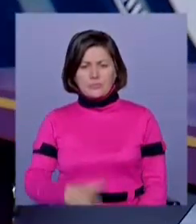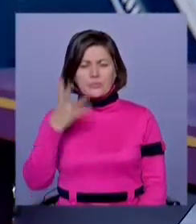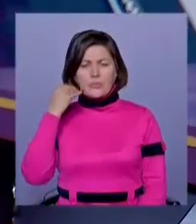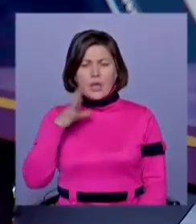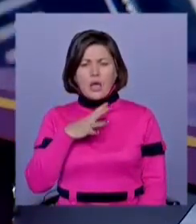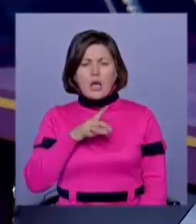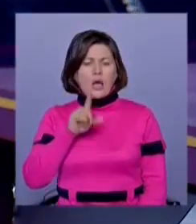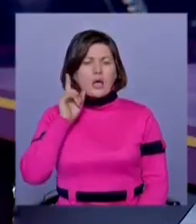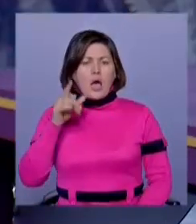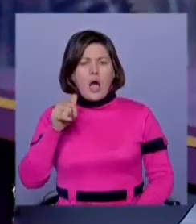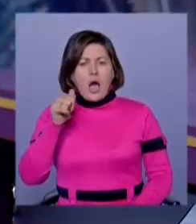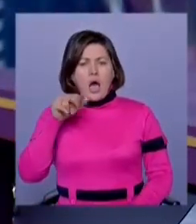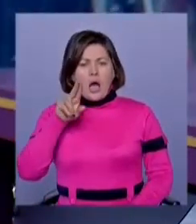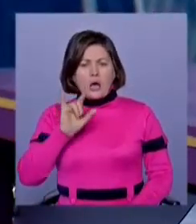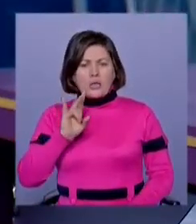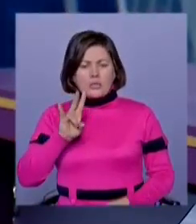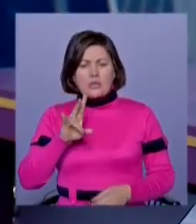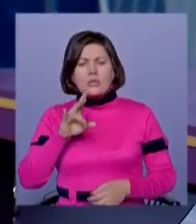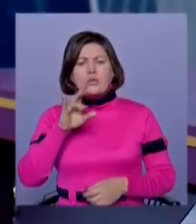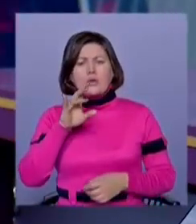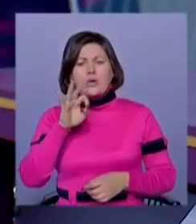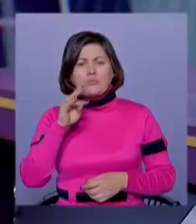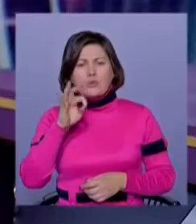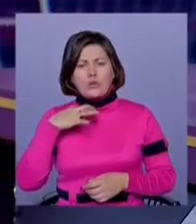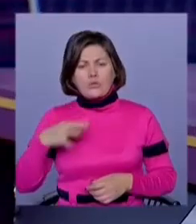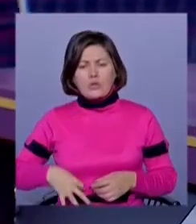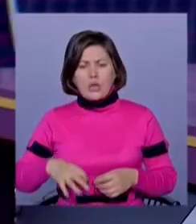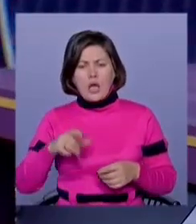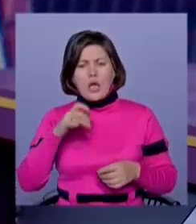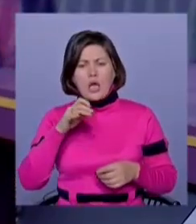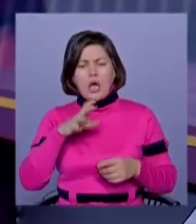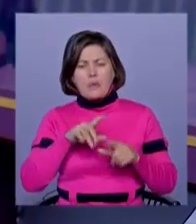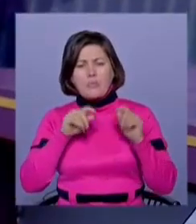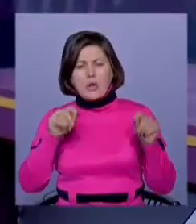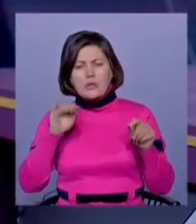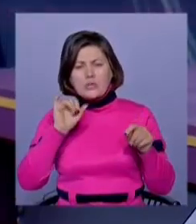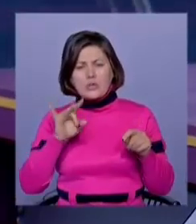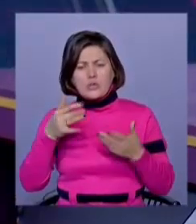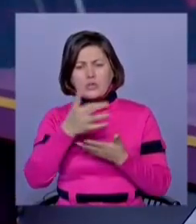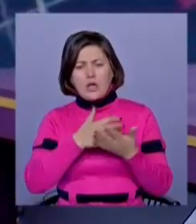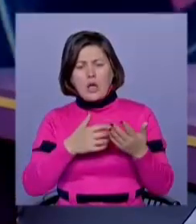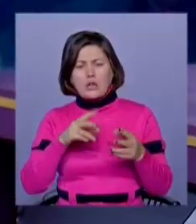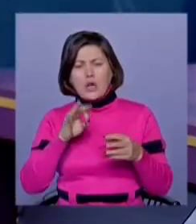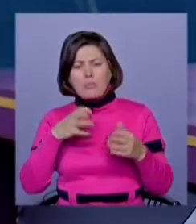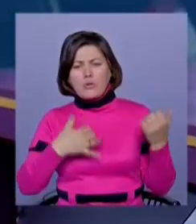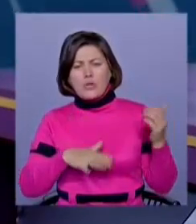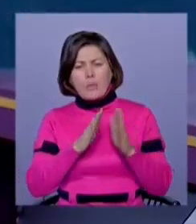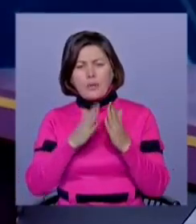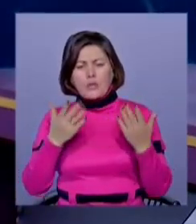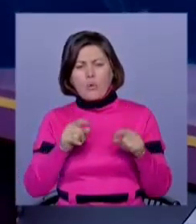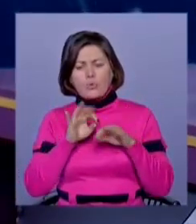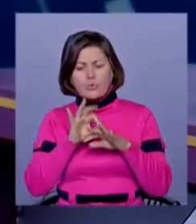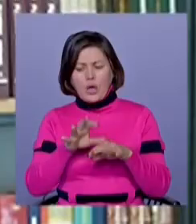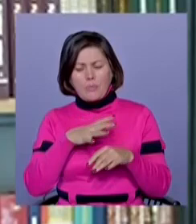Алматыда жас ақын Жақсылық Қазымұратұлының әпке жыр жинағының тұсаукесері өтті. Жамбыл атындағы кітапханада өткен